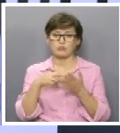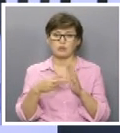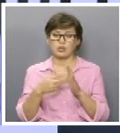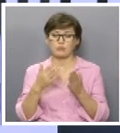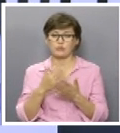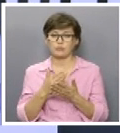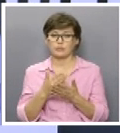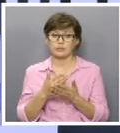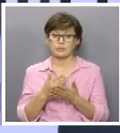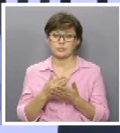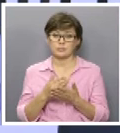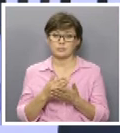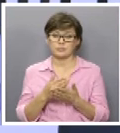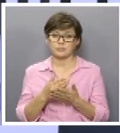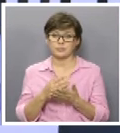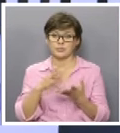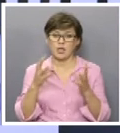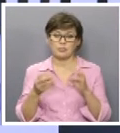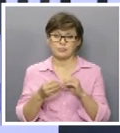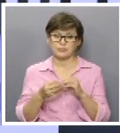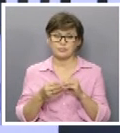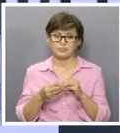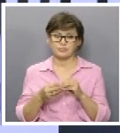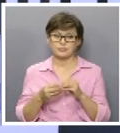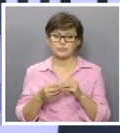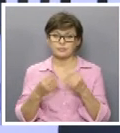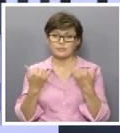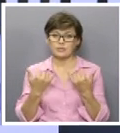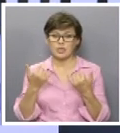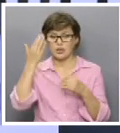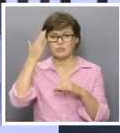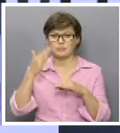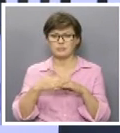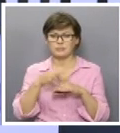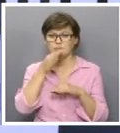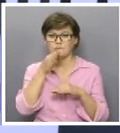отырмыз. Жалпы жағдай